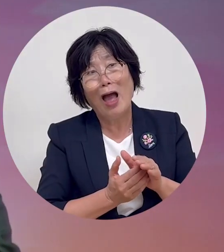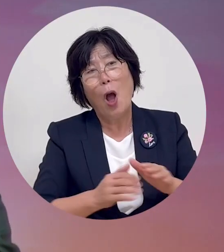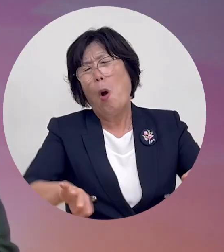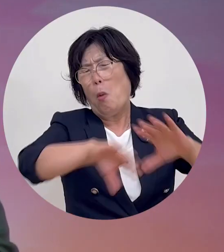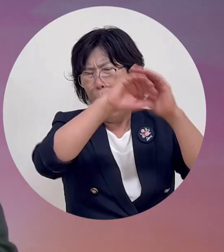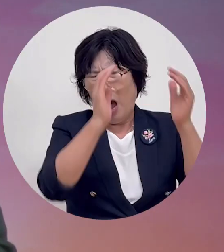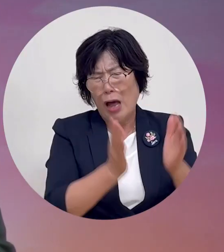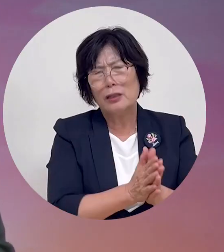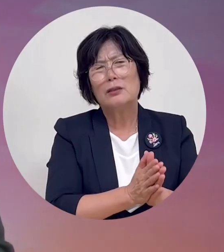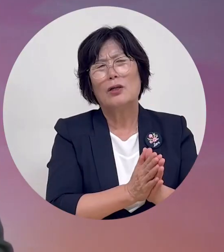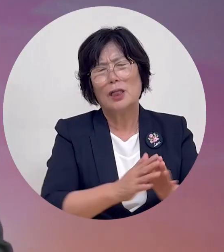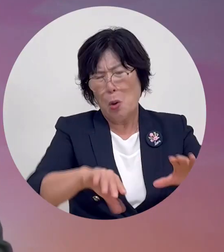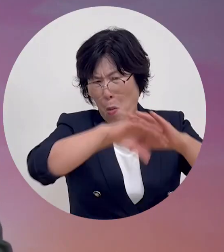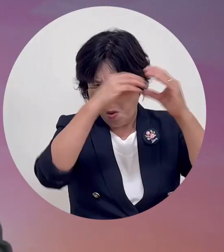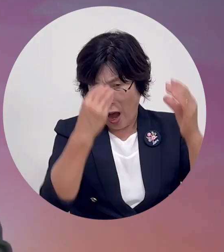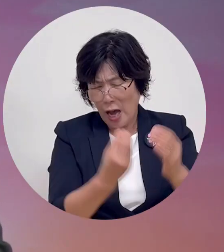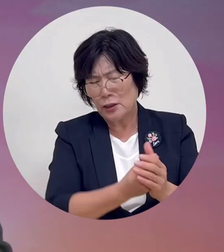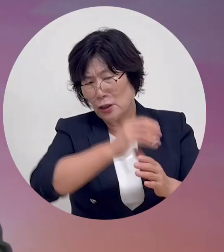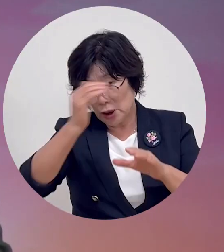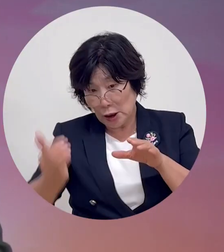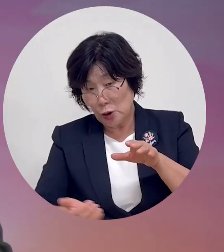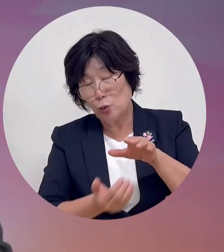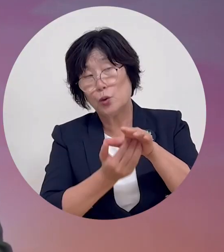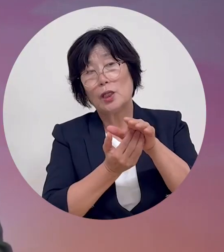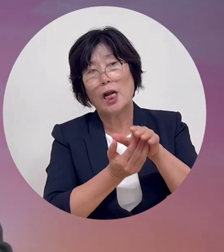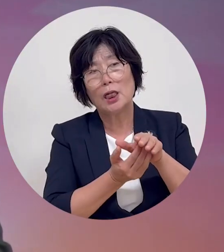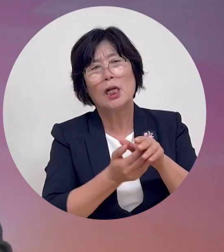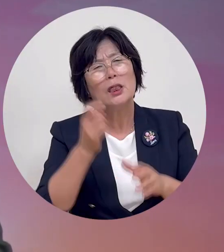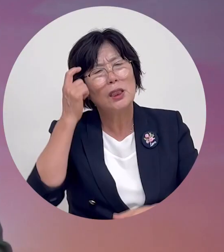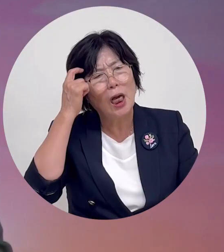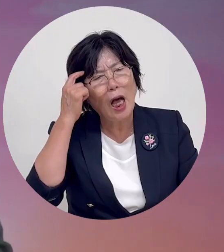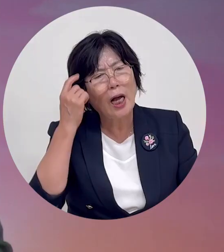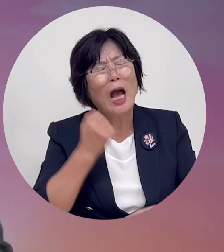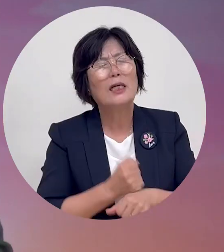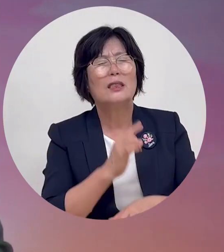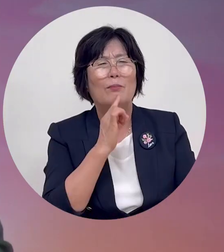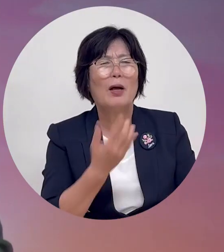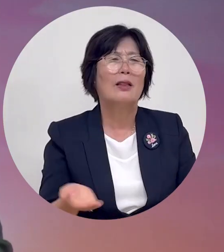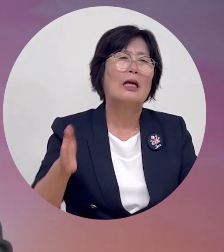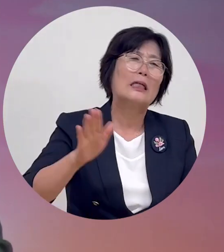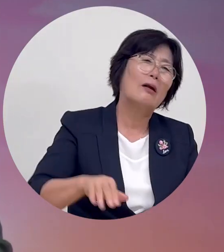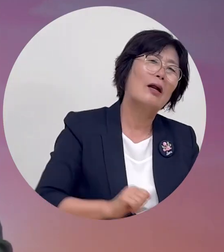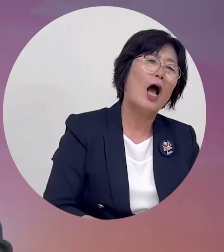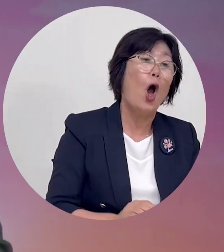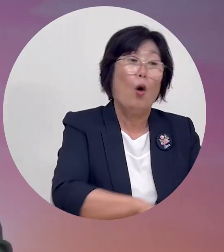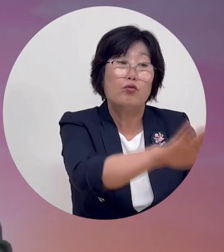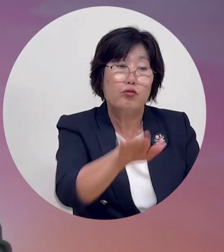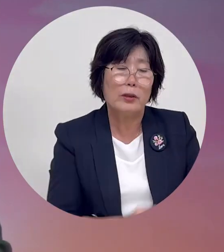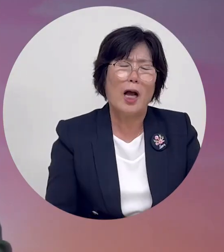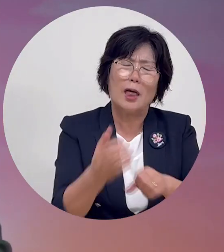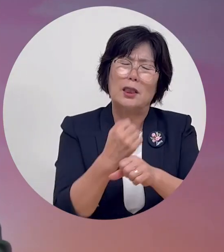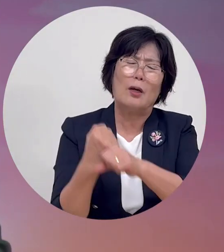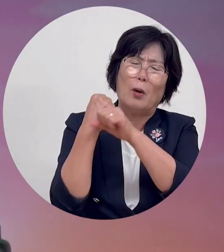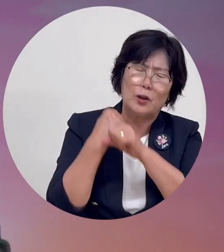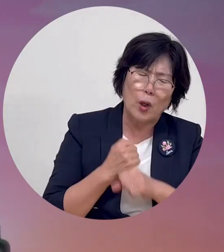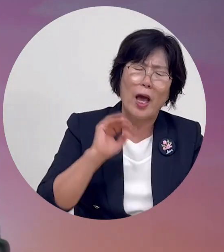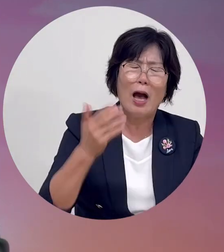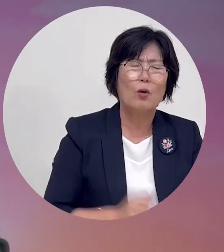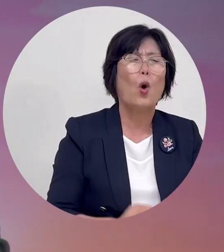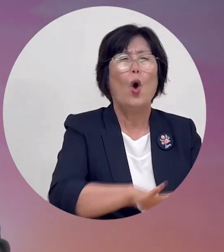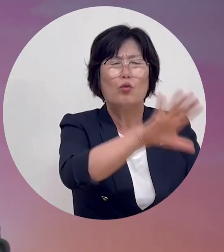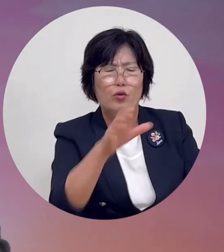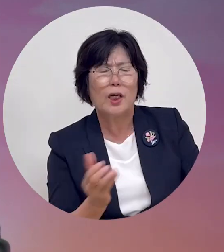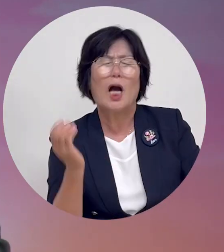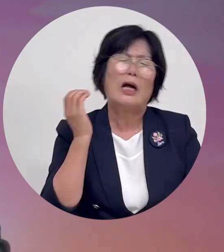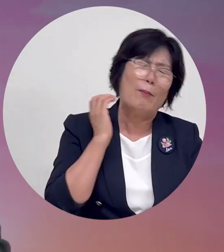완성하는 측면으로 생각을 하지만 우리 예수님이 우리가 짊어져야 하고 우리가 감당해야 한